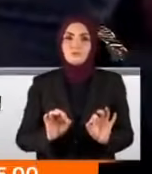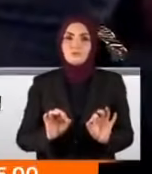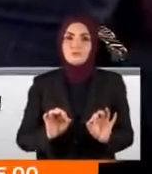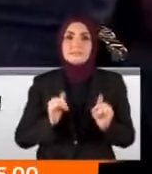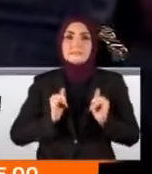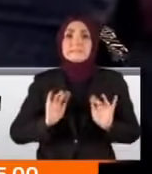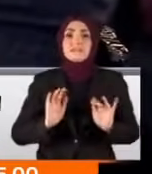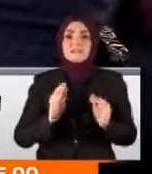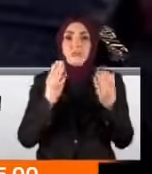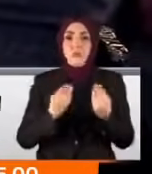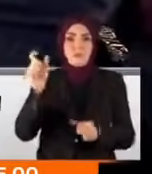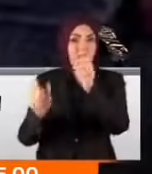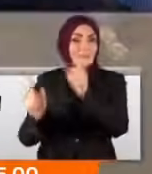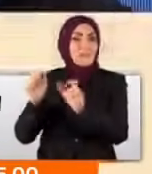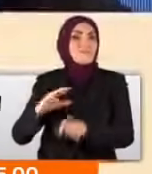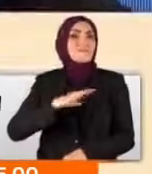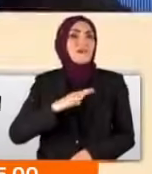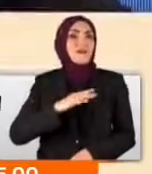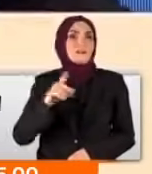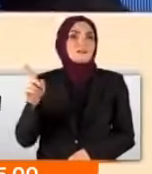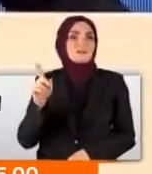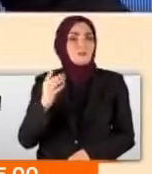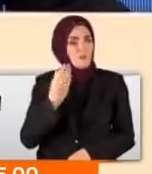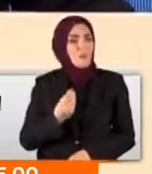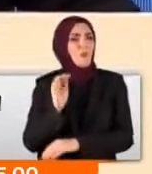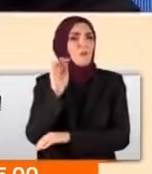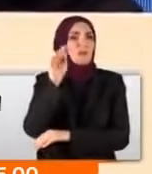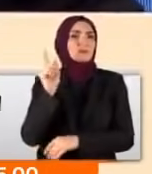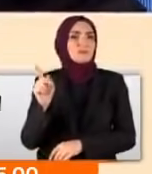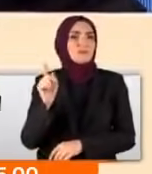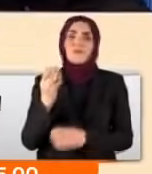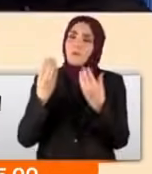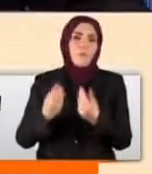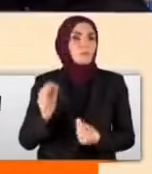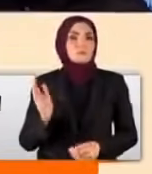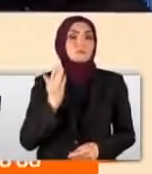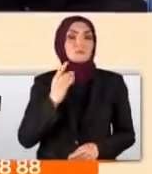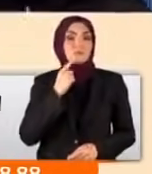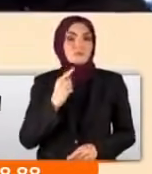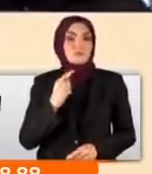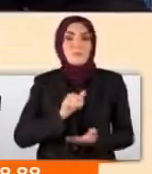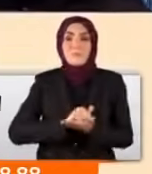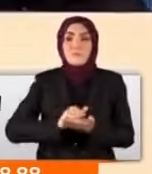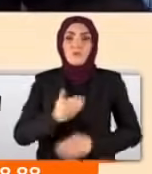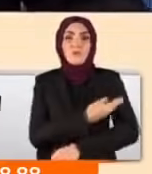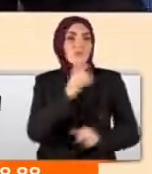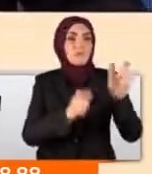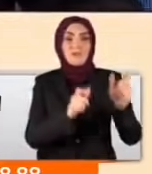Rahatsız olanlar var. Olacaklar, varsın olsunlar. Bütün